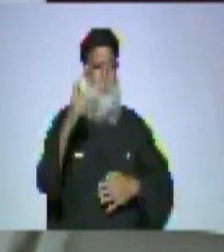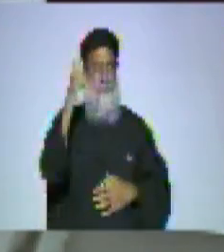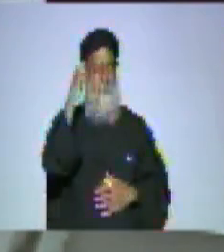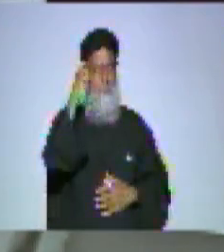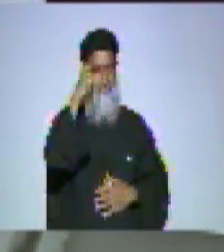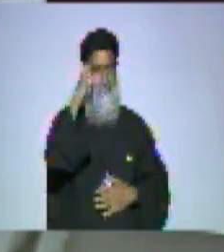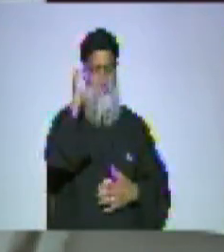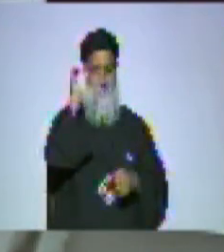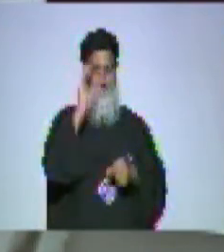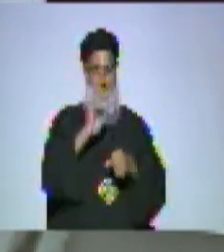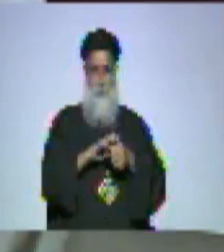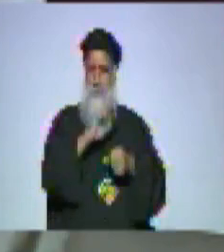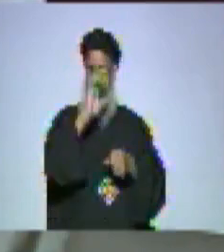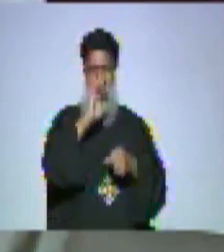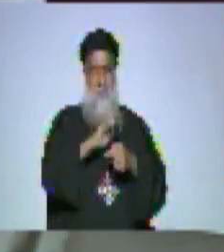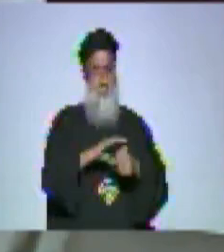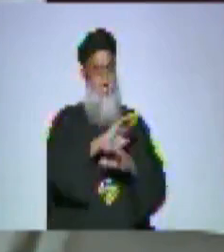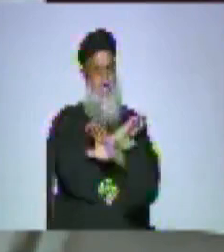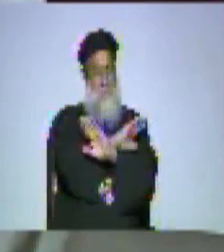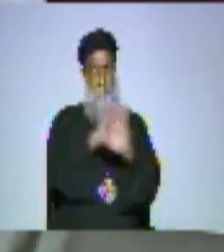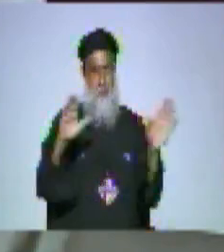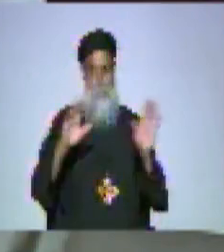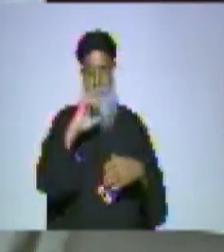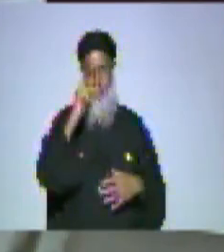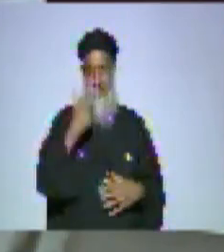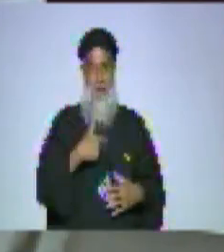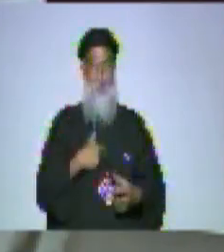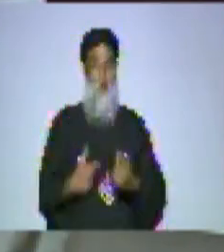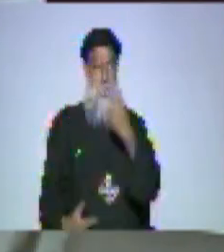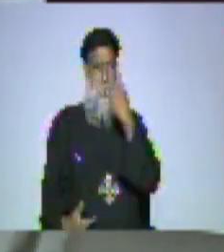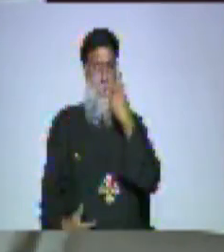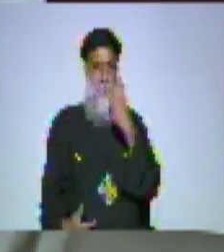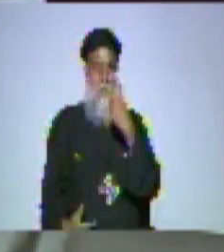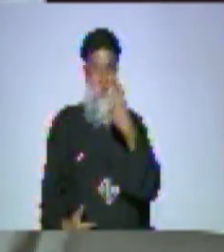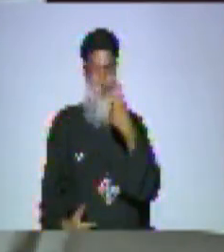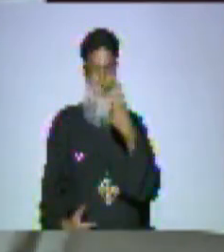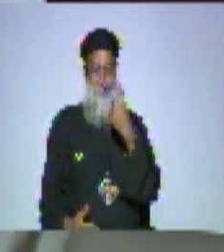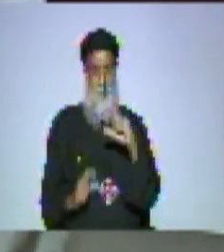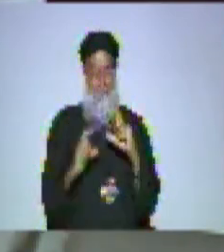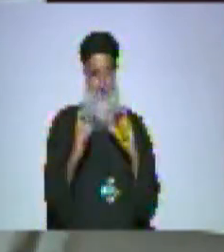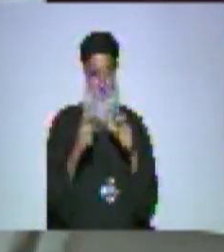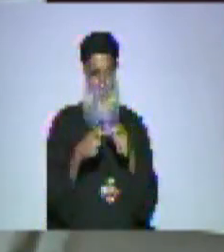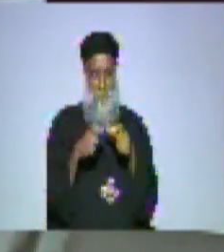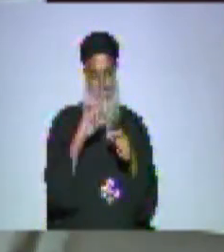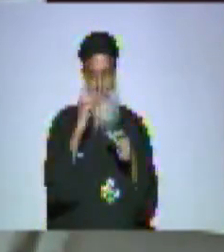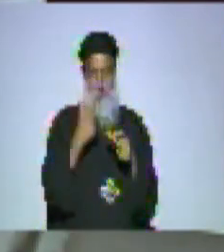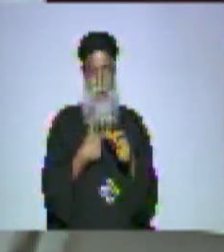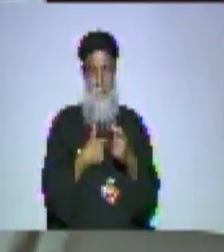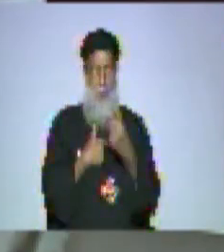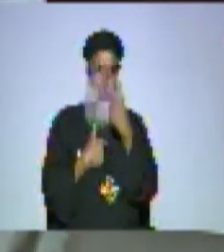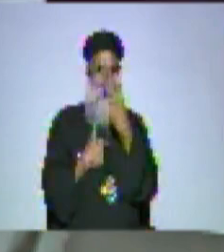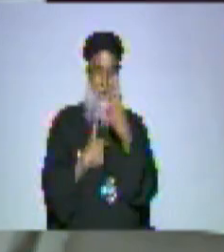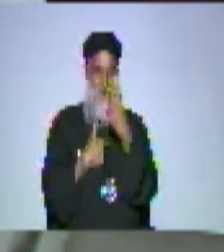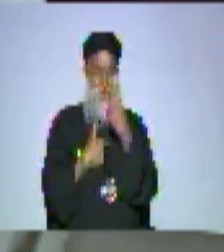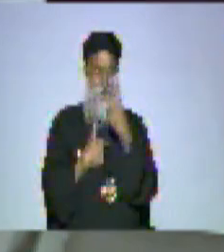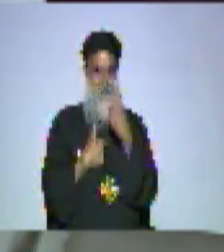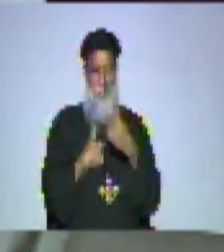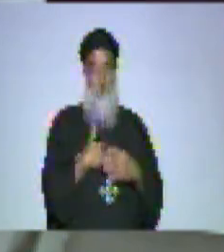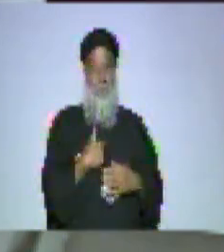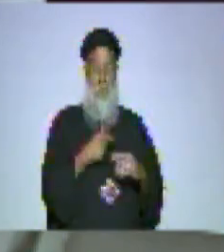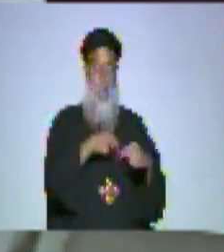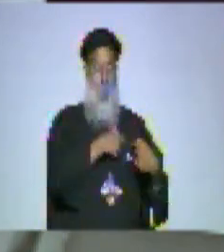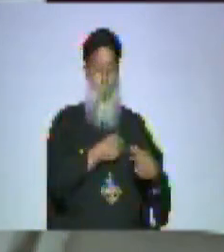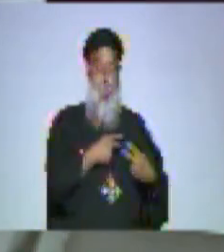يهينه كده يعني يبقى باصص لنفسه اه يبقى منحصر في ذاته يعني لكن